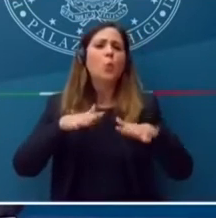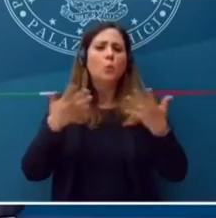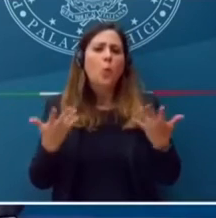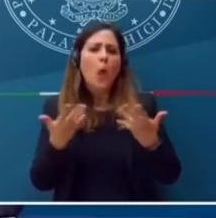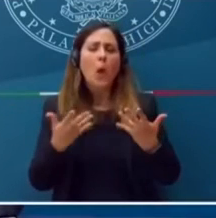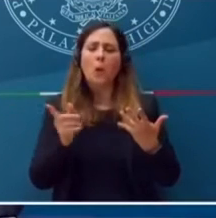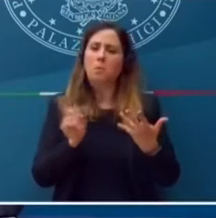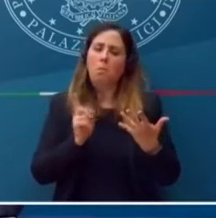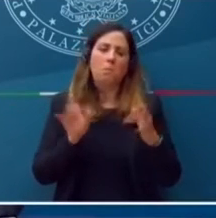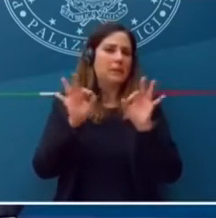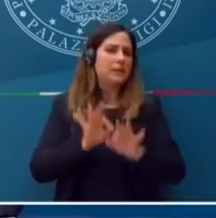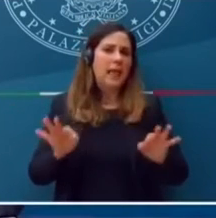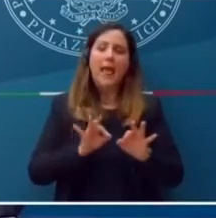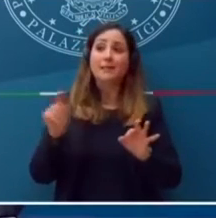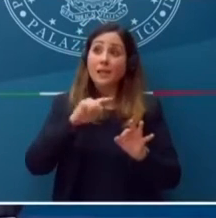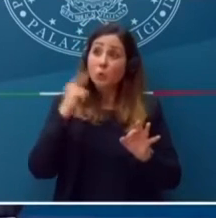possano conseguire questo obiettivo.